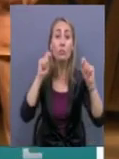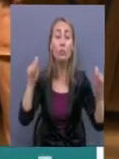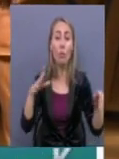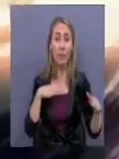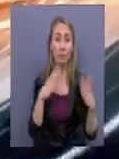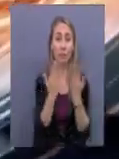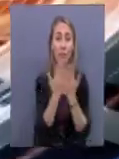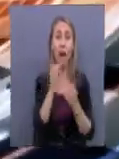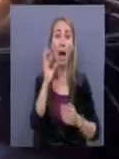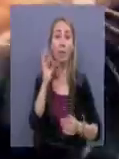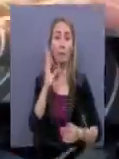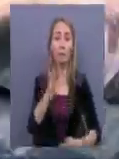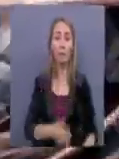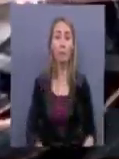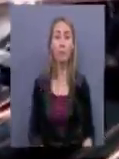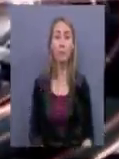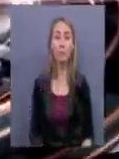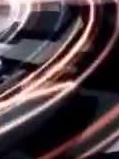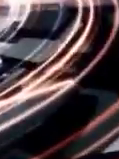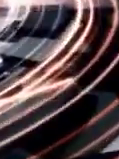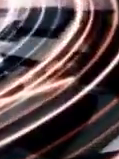айында бастамақ.